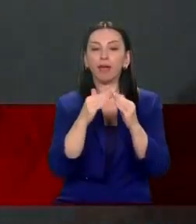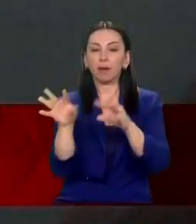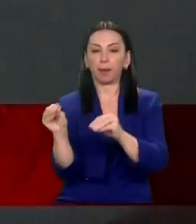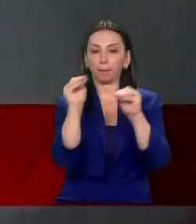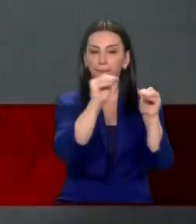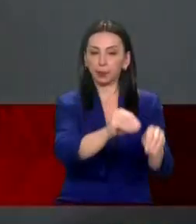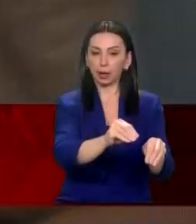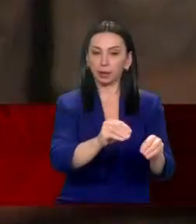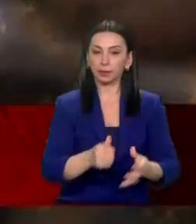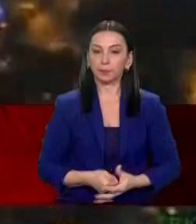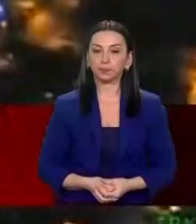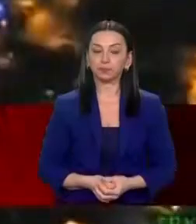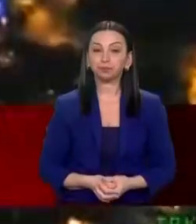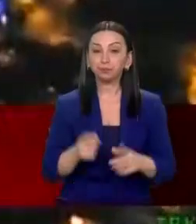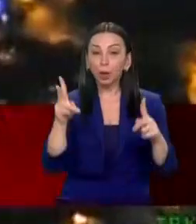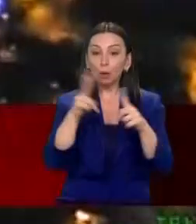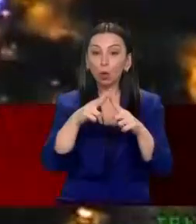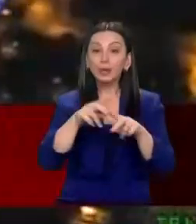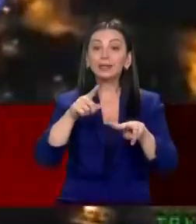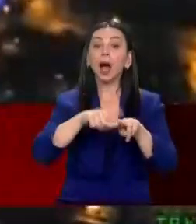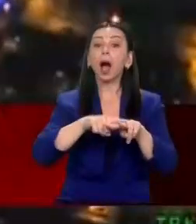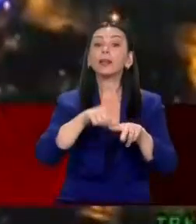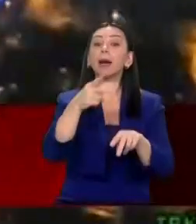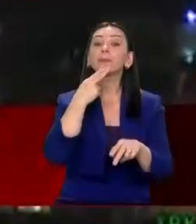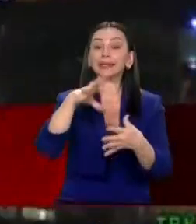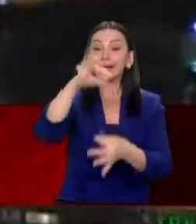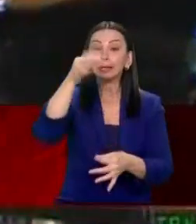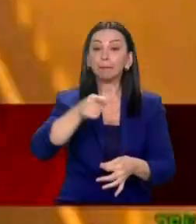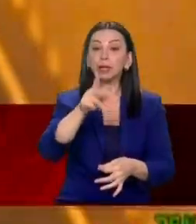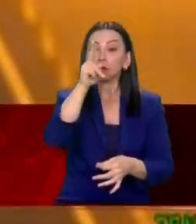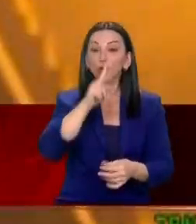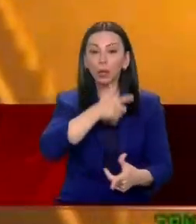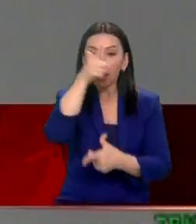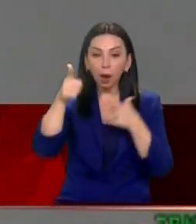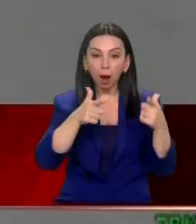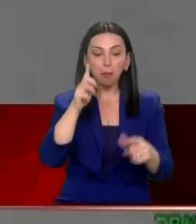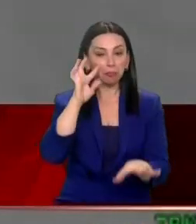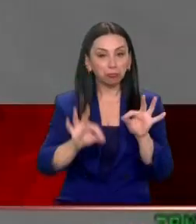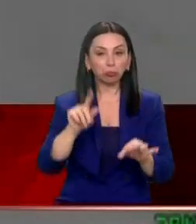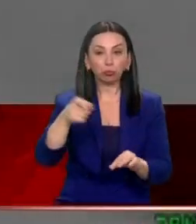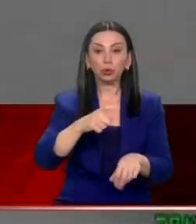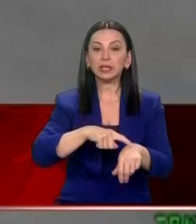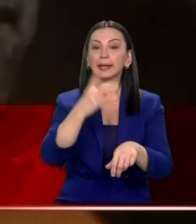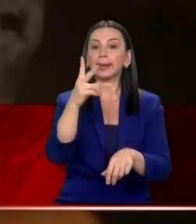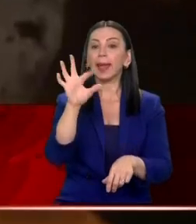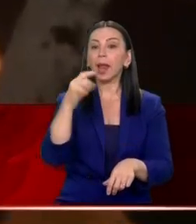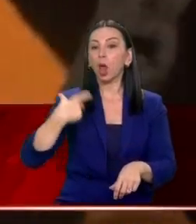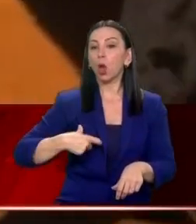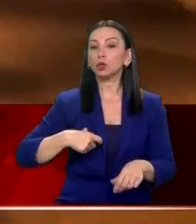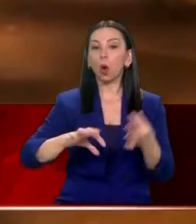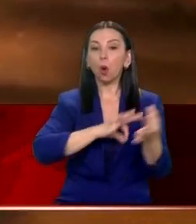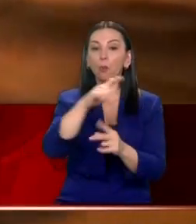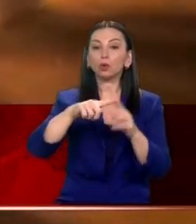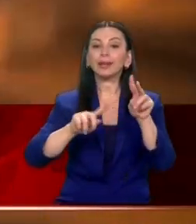evine almamış. Burada yakalandı. Polis Ahlam Albaşır'ın izini 1200 kamerayı izleyip buldu. Saat 2.50'de özel operasyon timleri